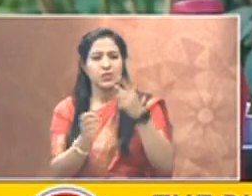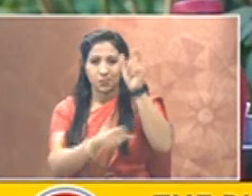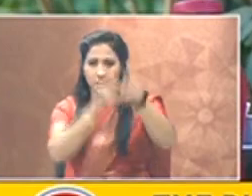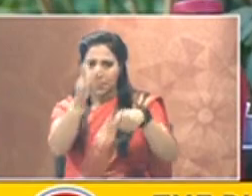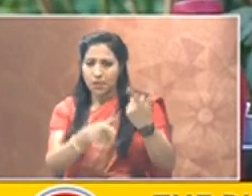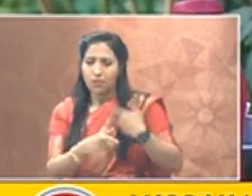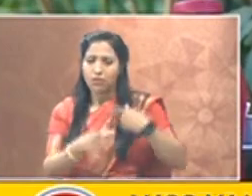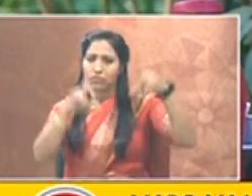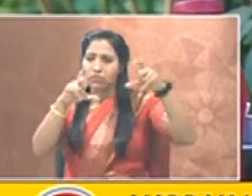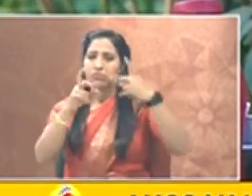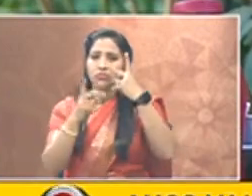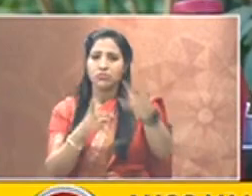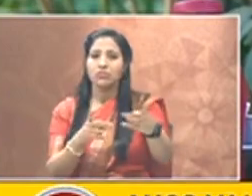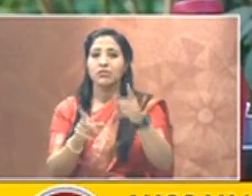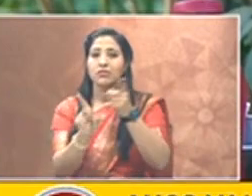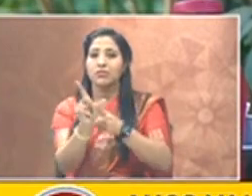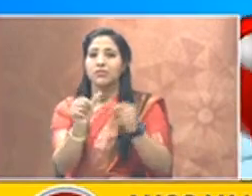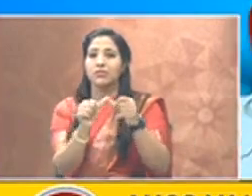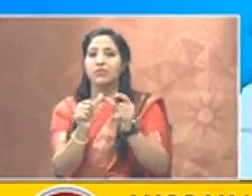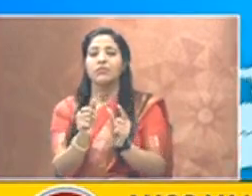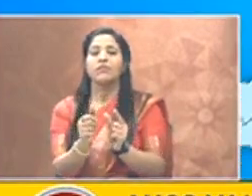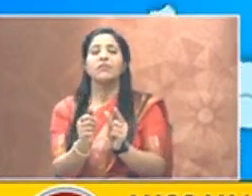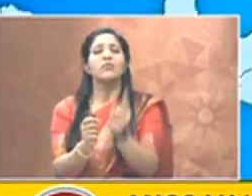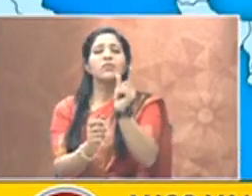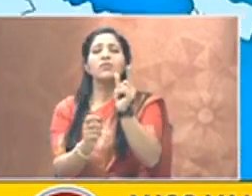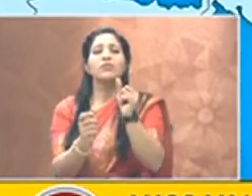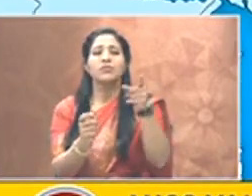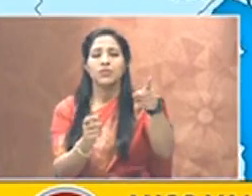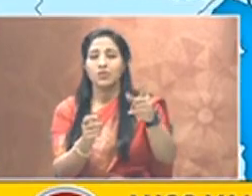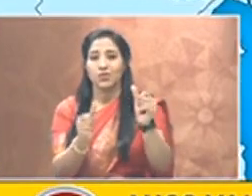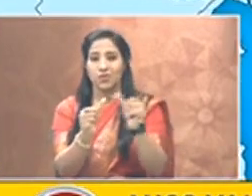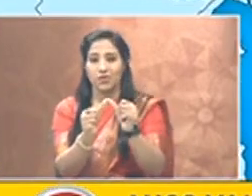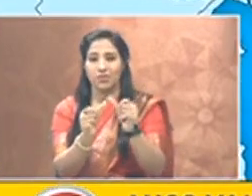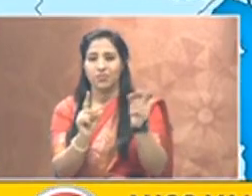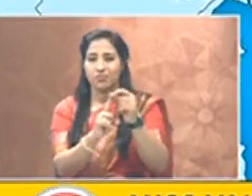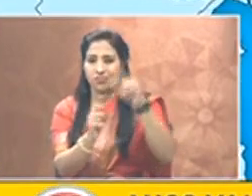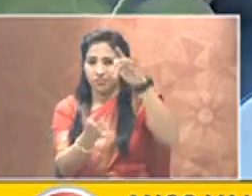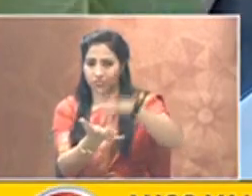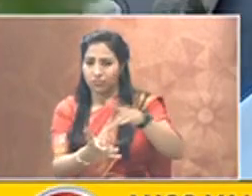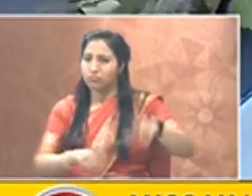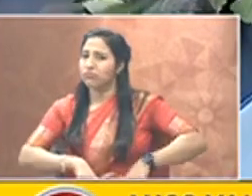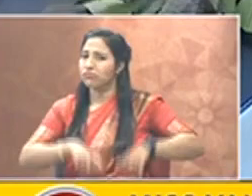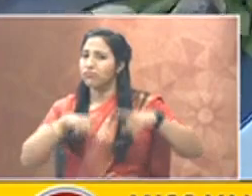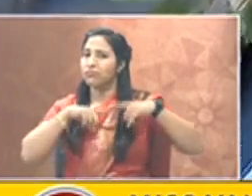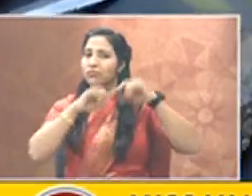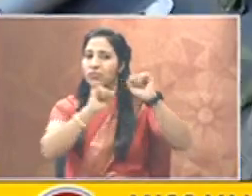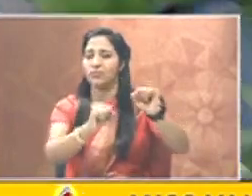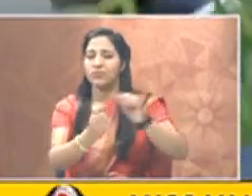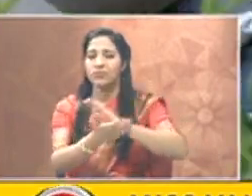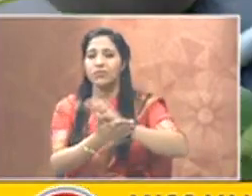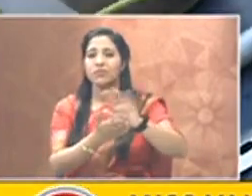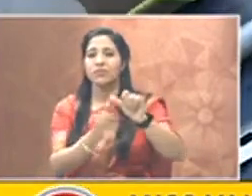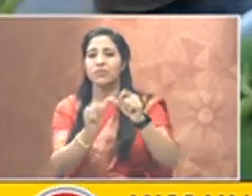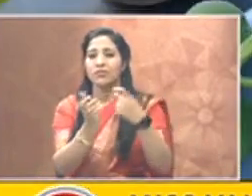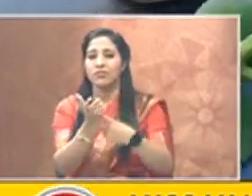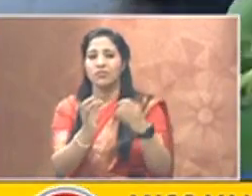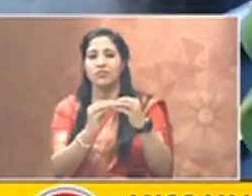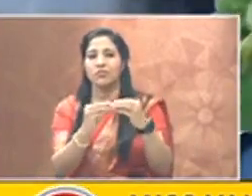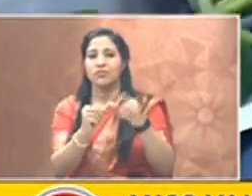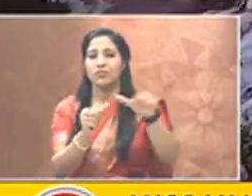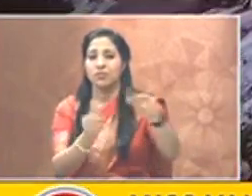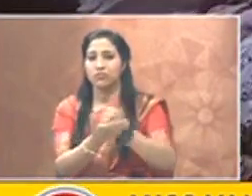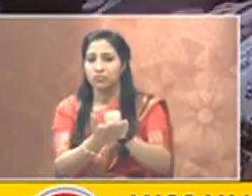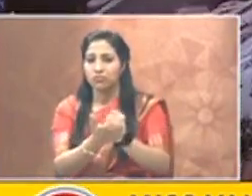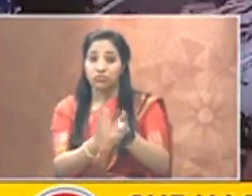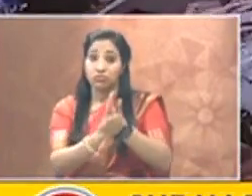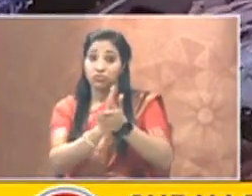रही। श्रुति यानुंग अरुणाचल प्रदेश की रहने वाली हैं और हर्बल औषधीय विशेषज्ञ